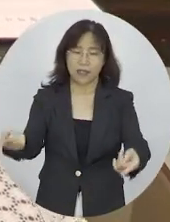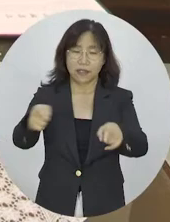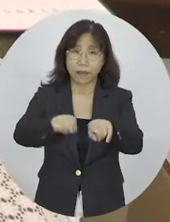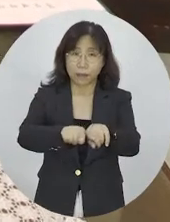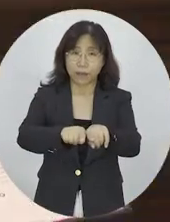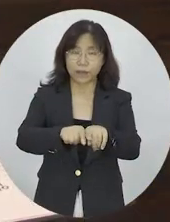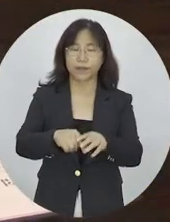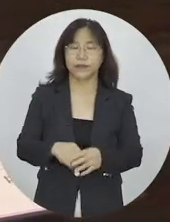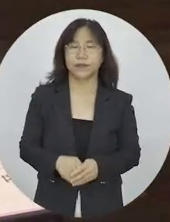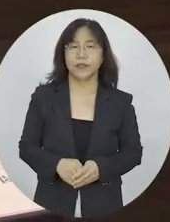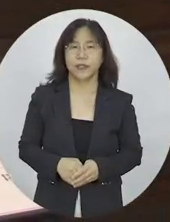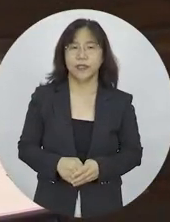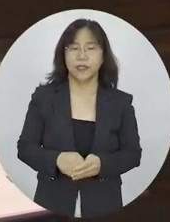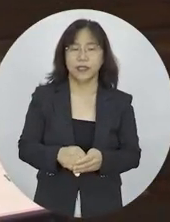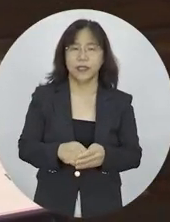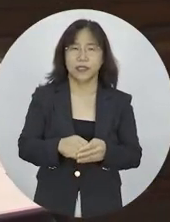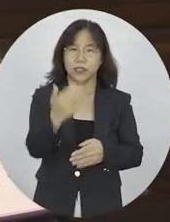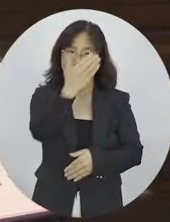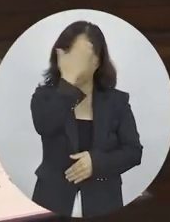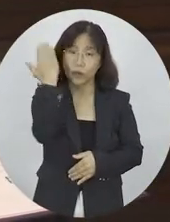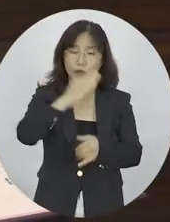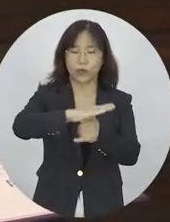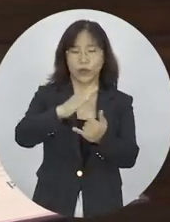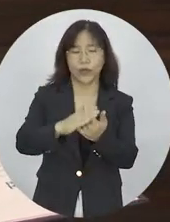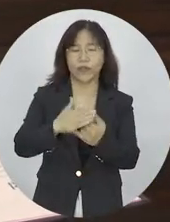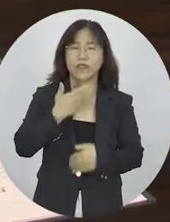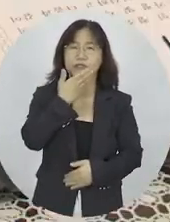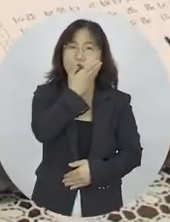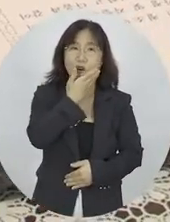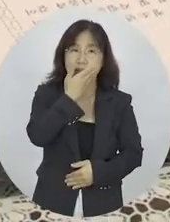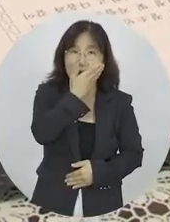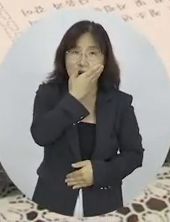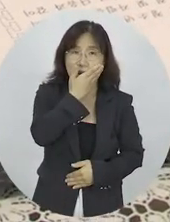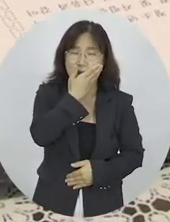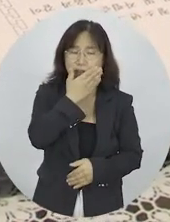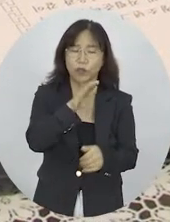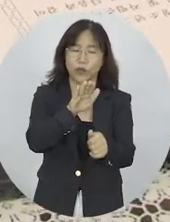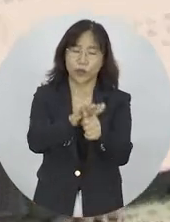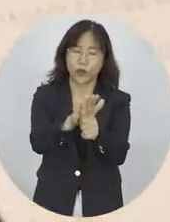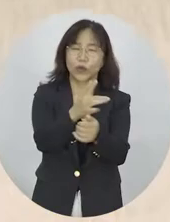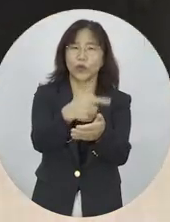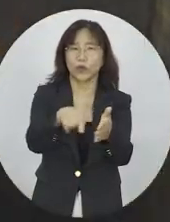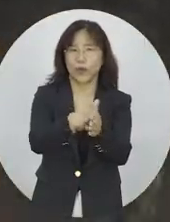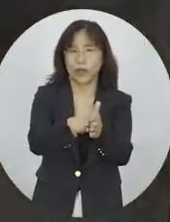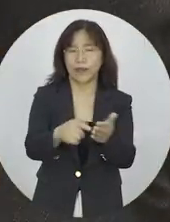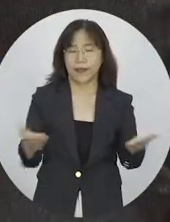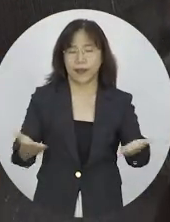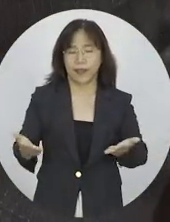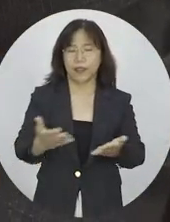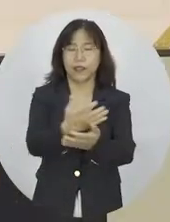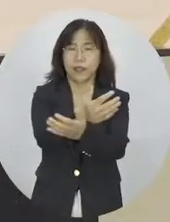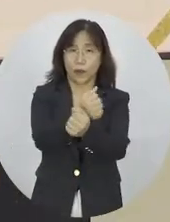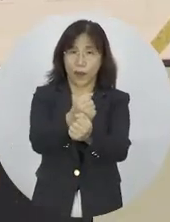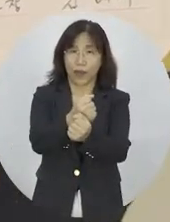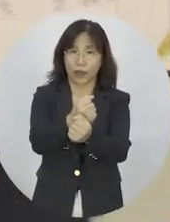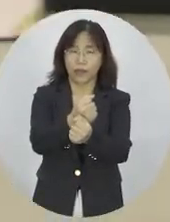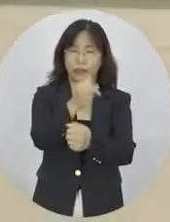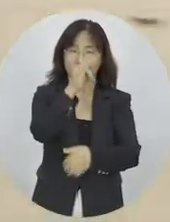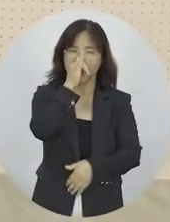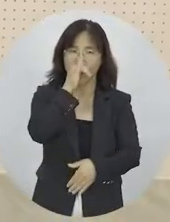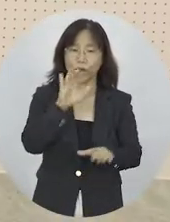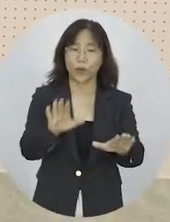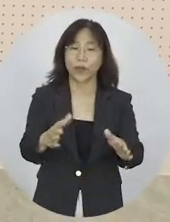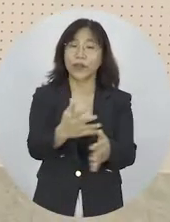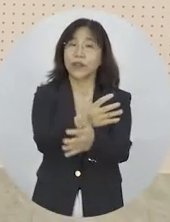코로나19 장기화에 따른 사각지대 청소년의 영향 불균형을 해소하기 위한 업무 협약을 체결했습니다.